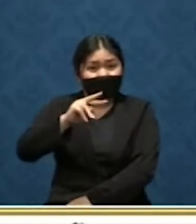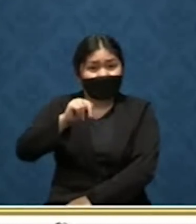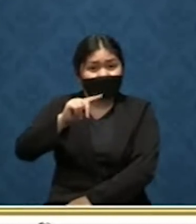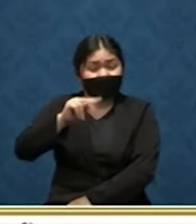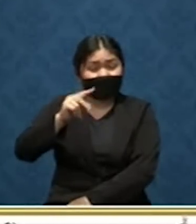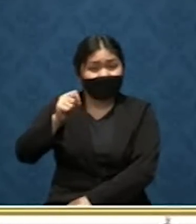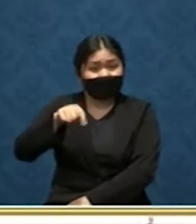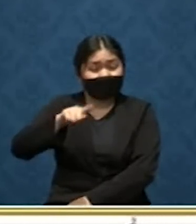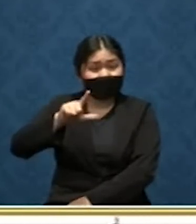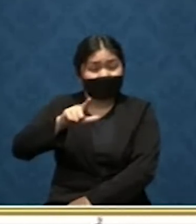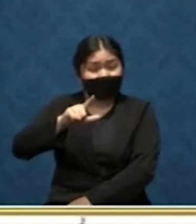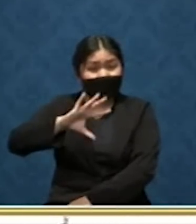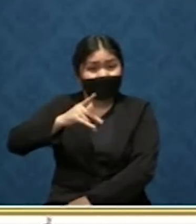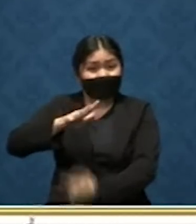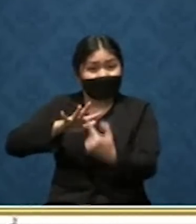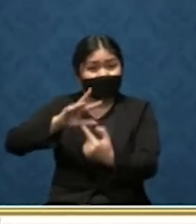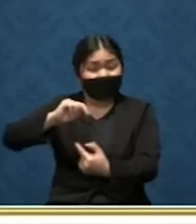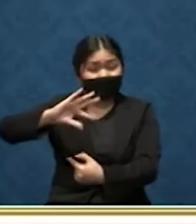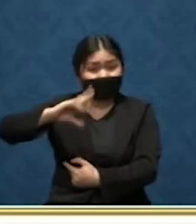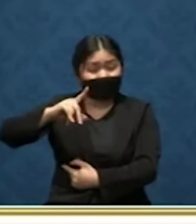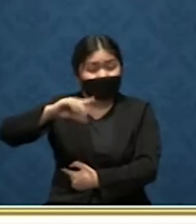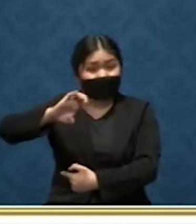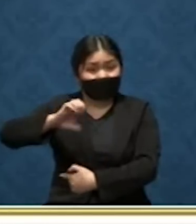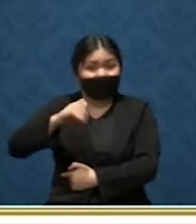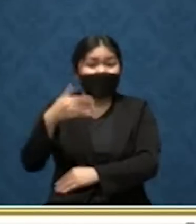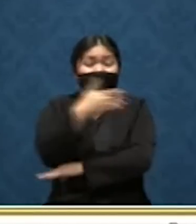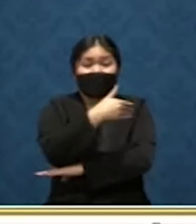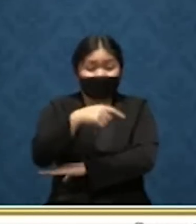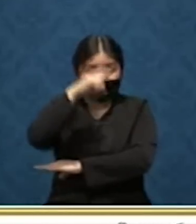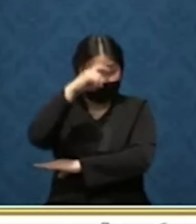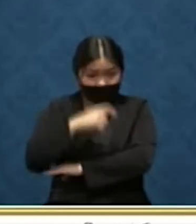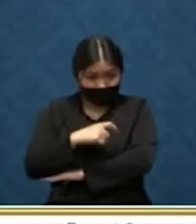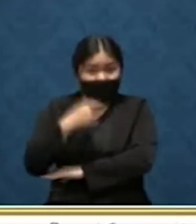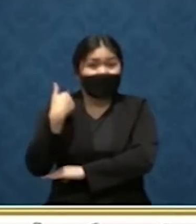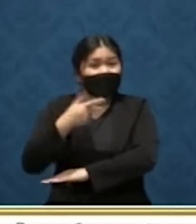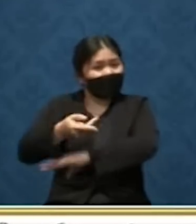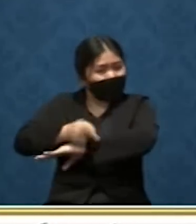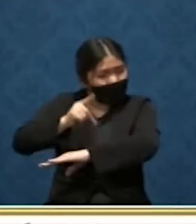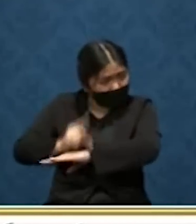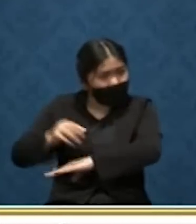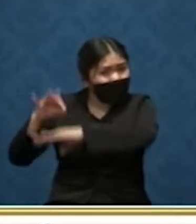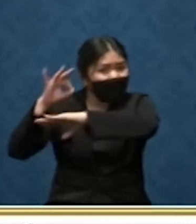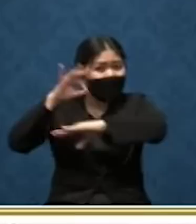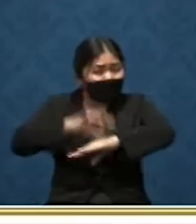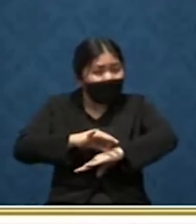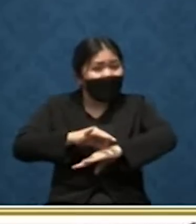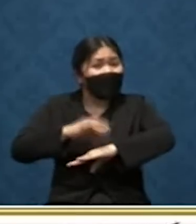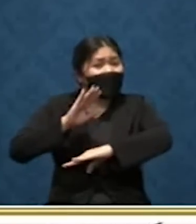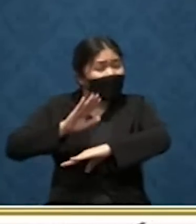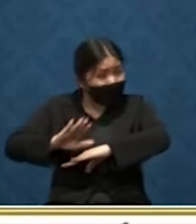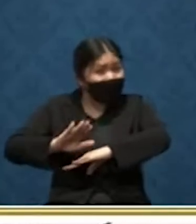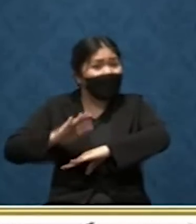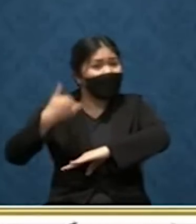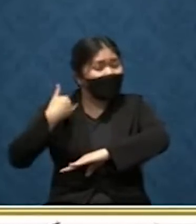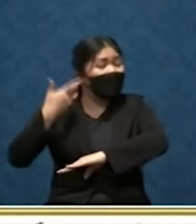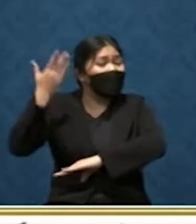มาคมแ่งประเทศไยโดยได้มอบตำแหน่งให้เสรอจือเจียงเป็ประทานกิติมาศัษของสมาคมแ่งนด้วยครั้งหนึ